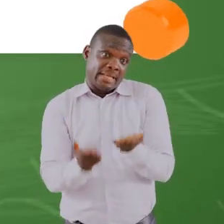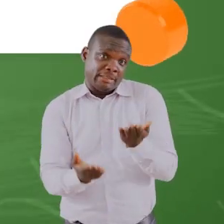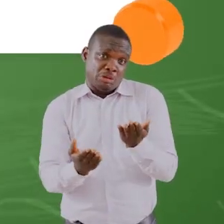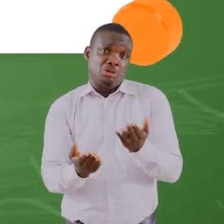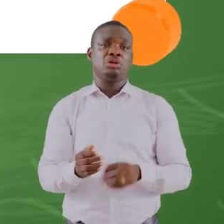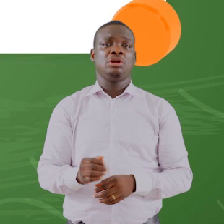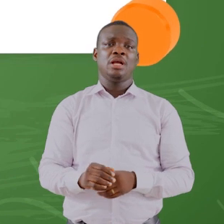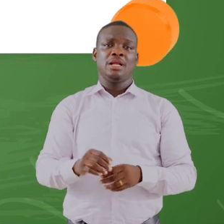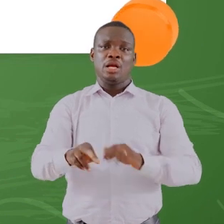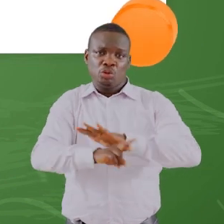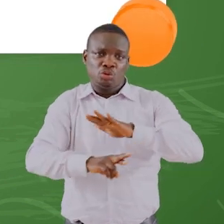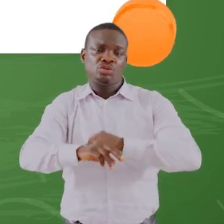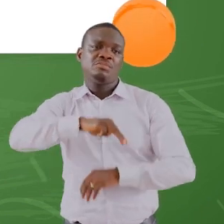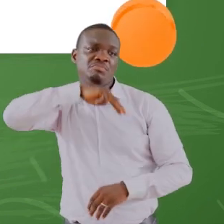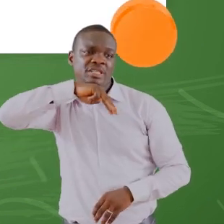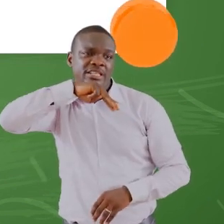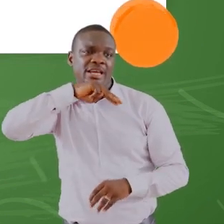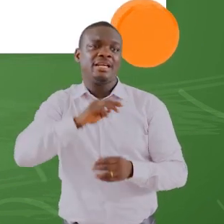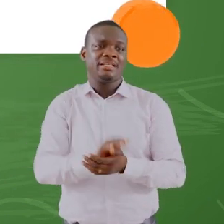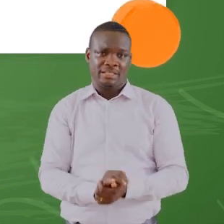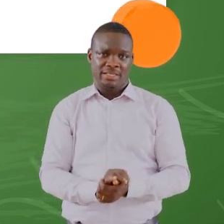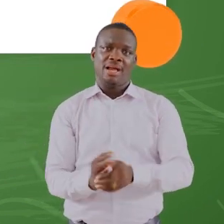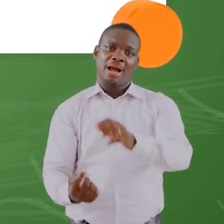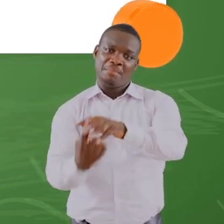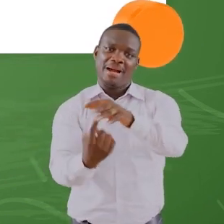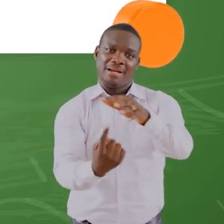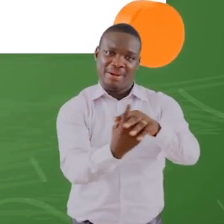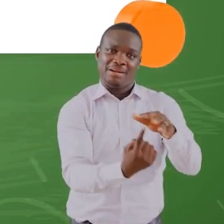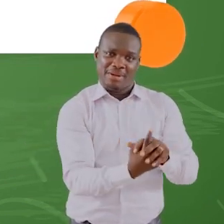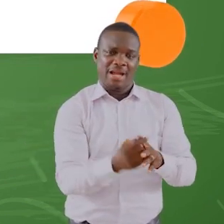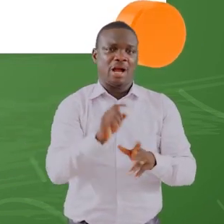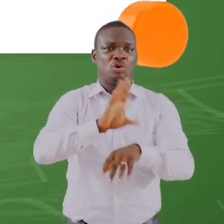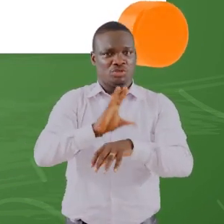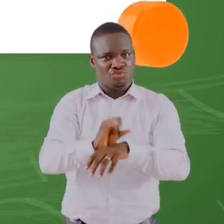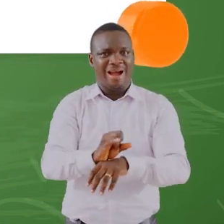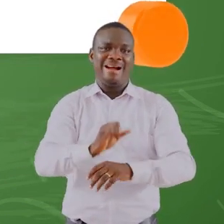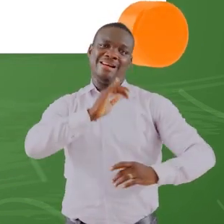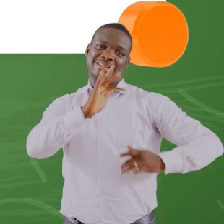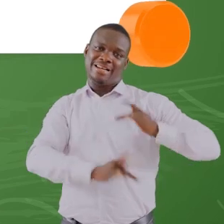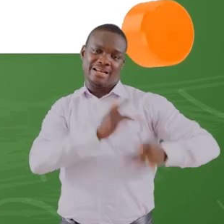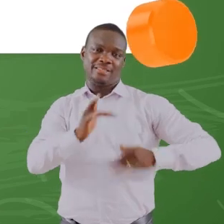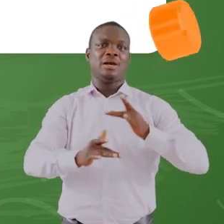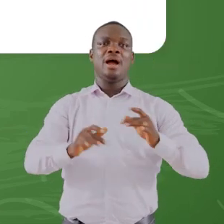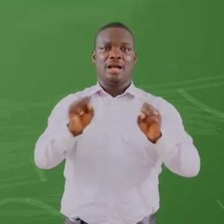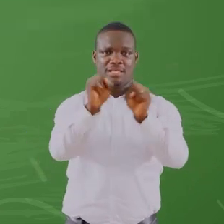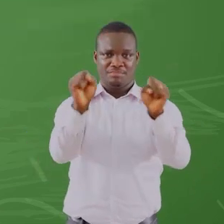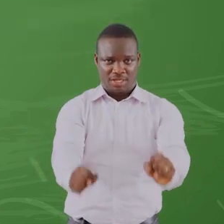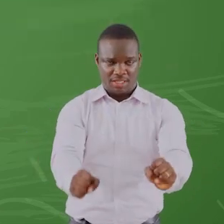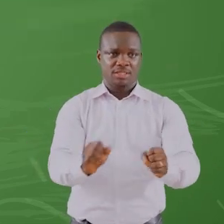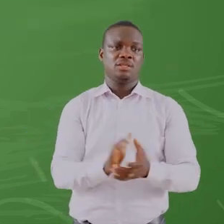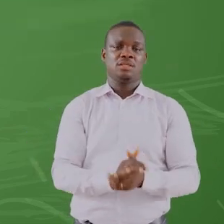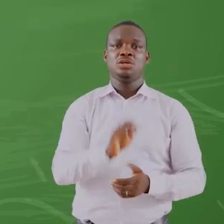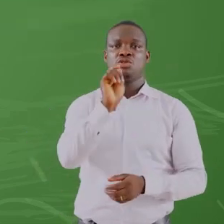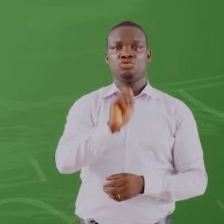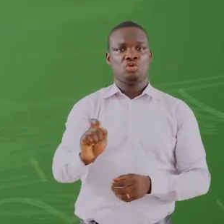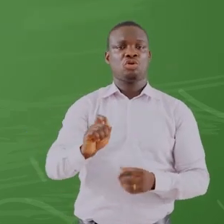les ressources minières se mettent en place grâce à des mécanismes. En grand 1, nous